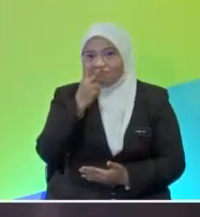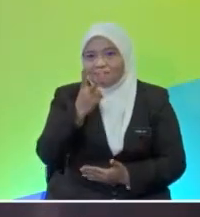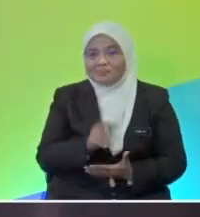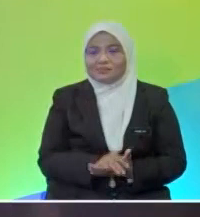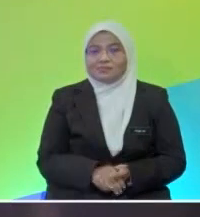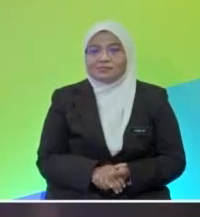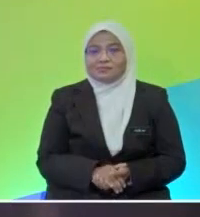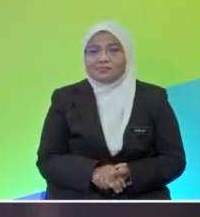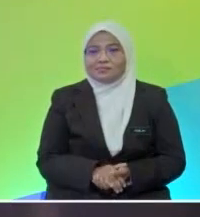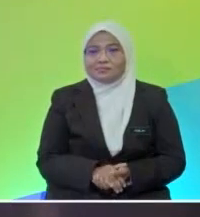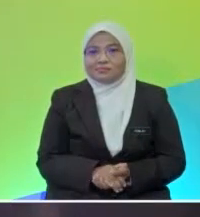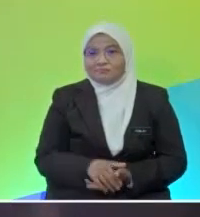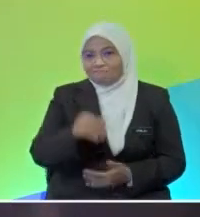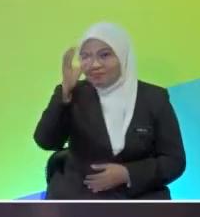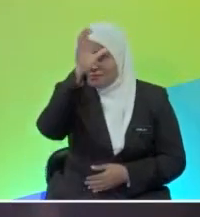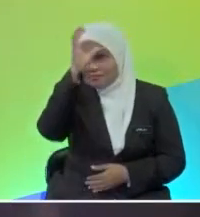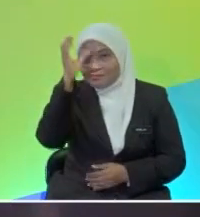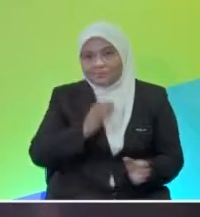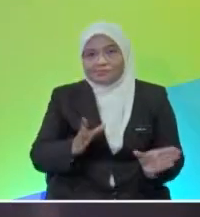lima bintang